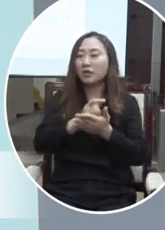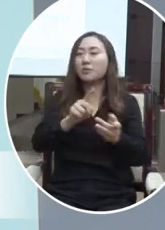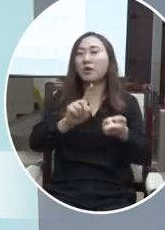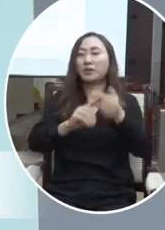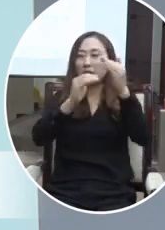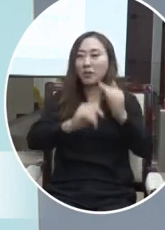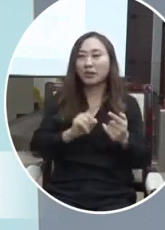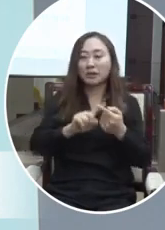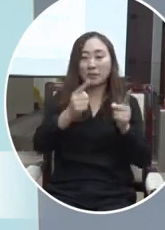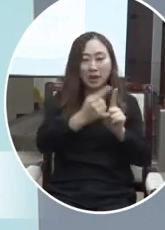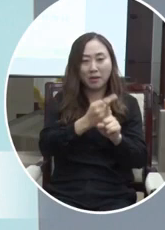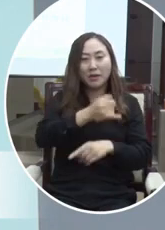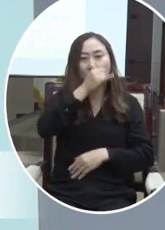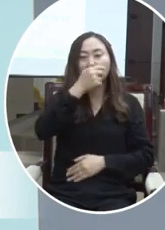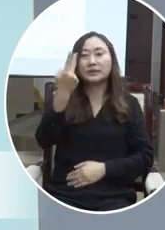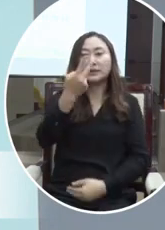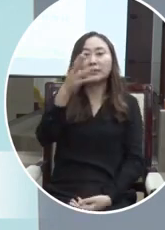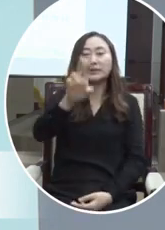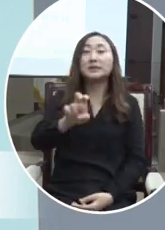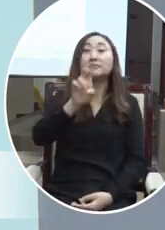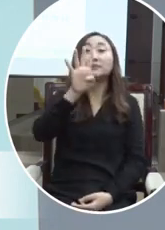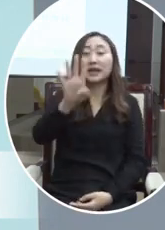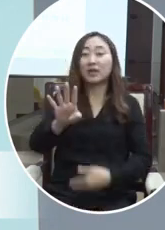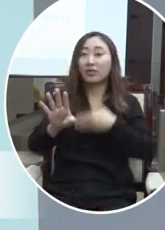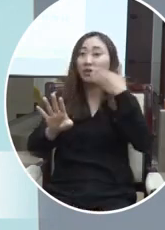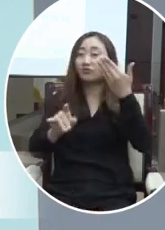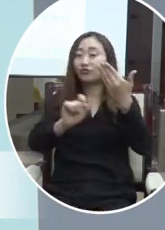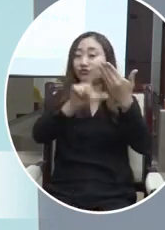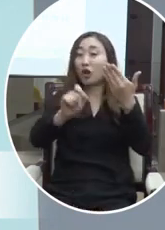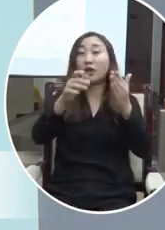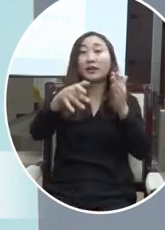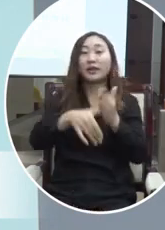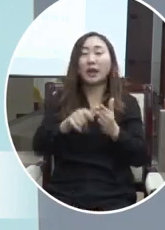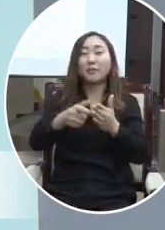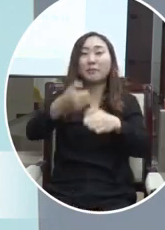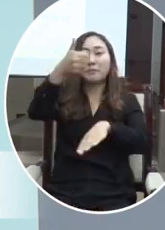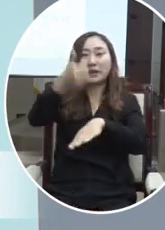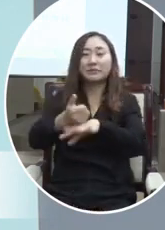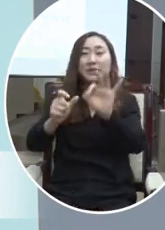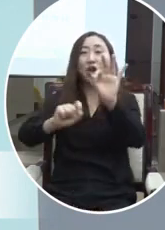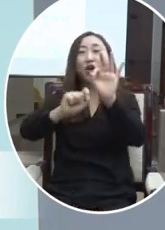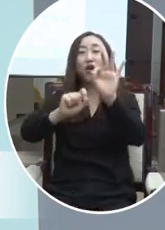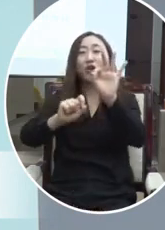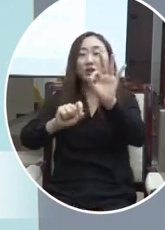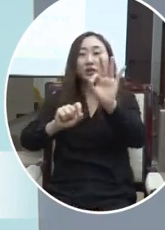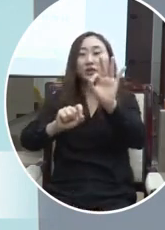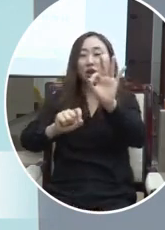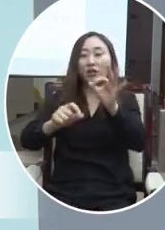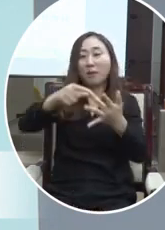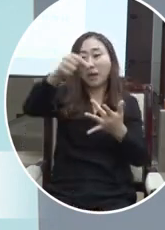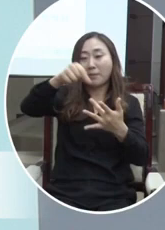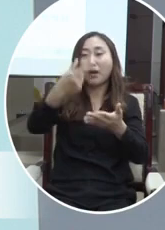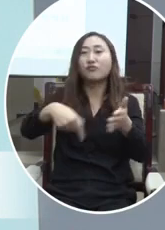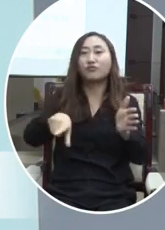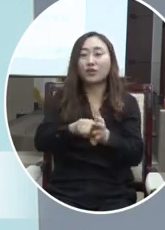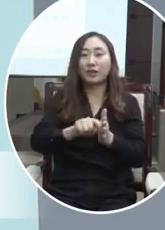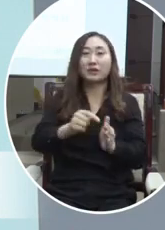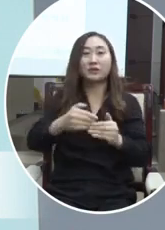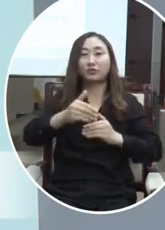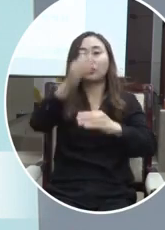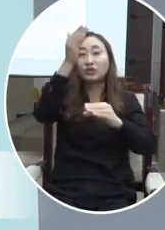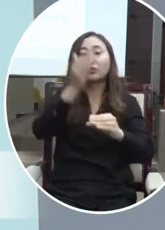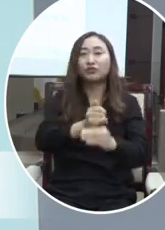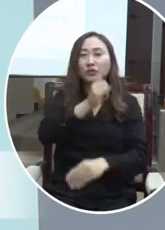등을 정비하여 2024년 9월에 최종 대상지 10개소를 선정하기 위한 과정에 착수할 예정입니다.